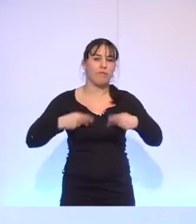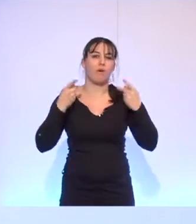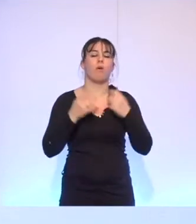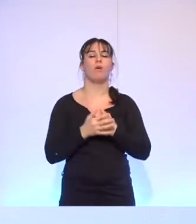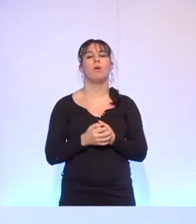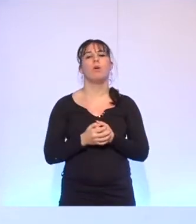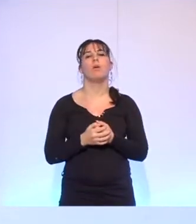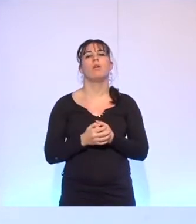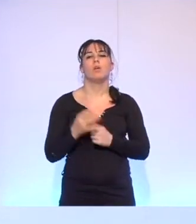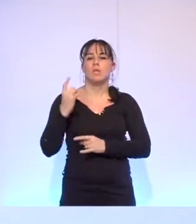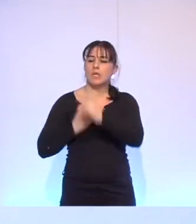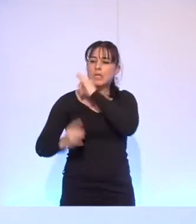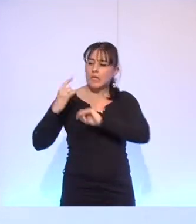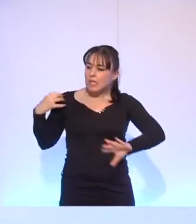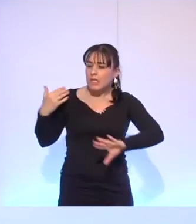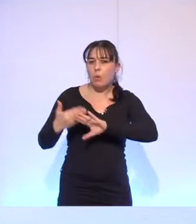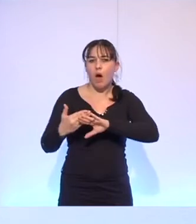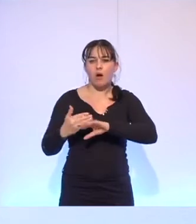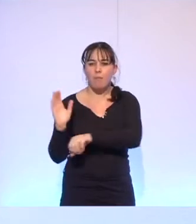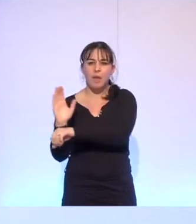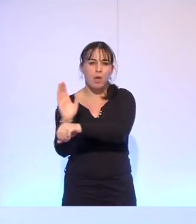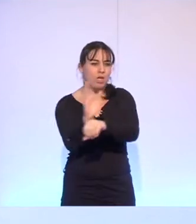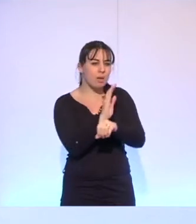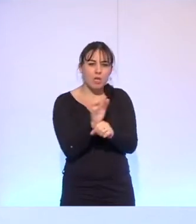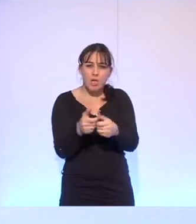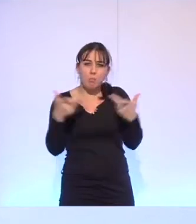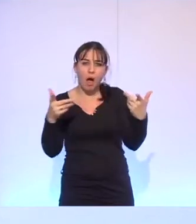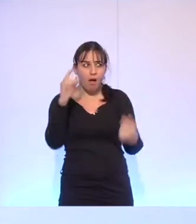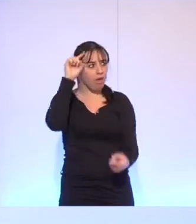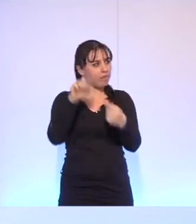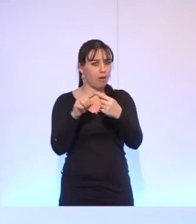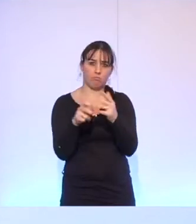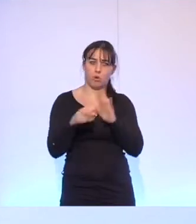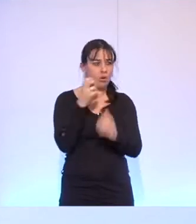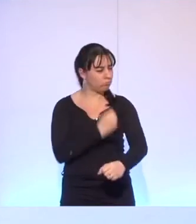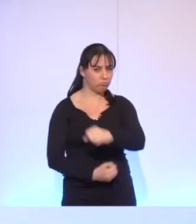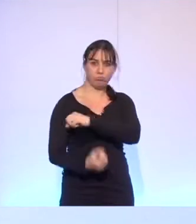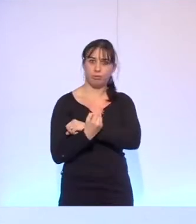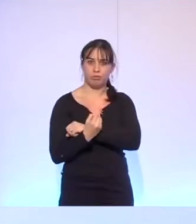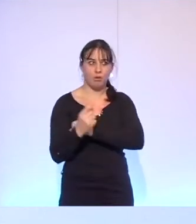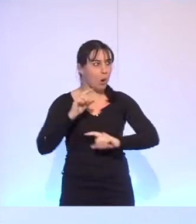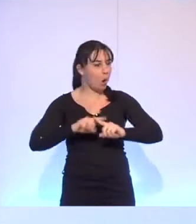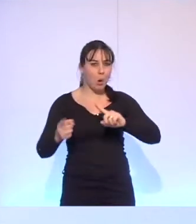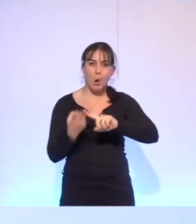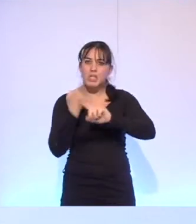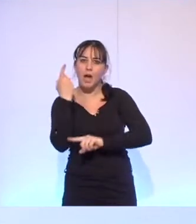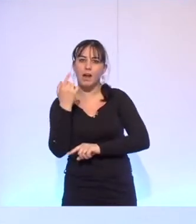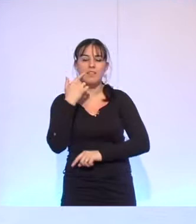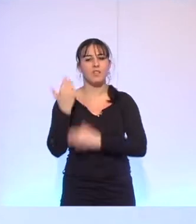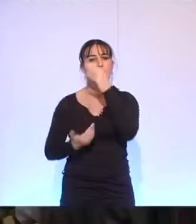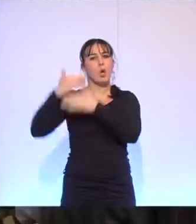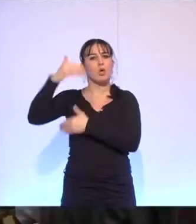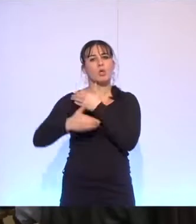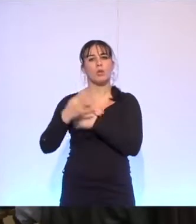À travers notre histoire, les témoignages se bousculent pour illustrer cette originalité grenobloise. De la journée des tuiles à la résistance du